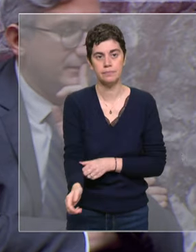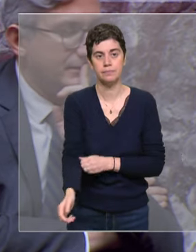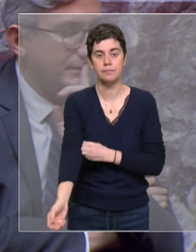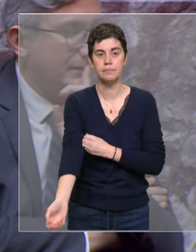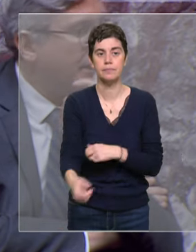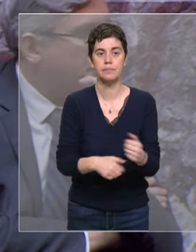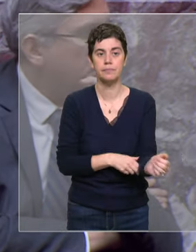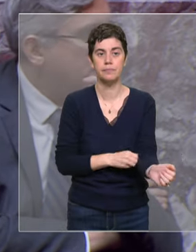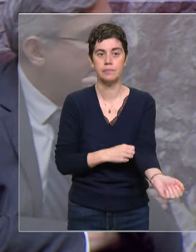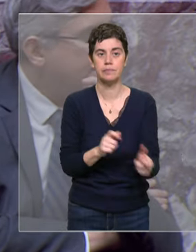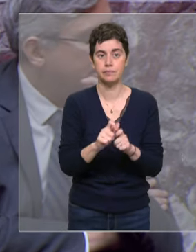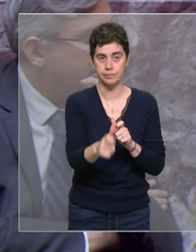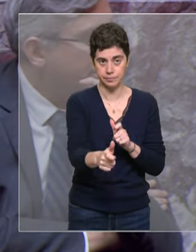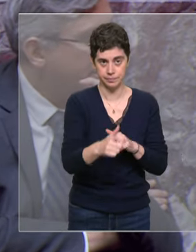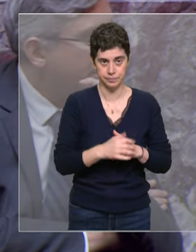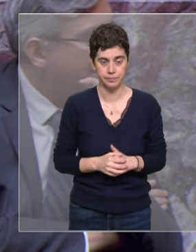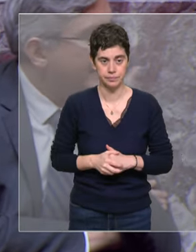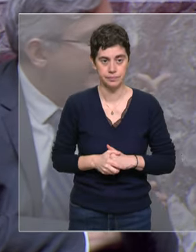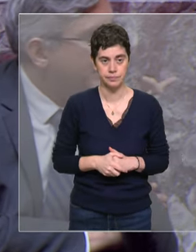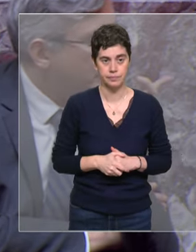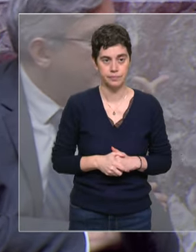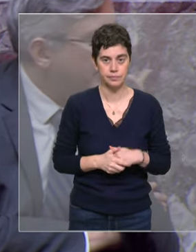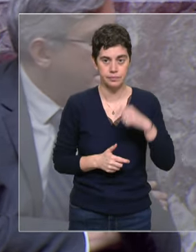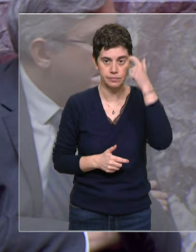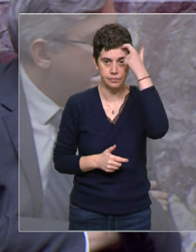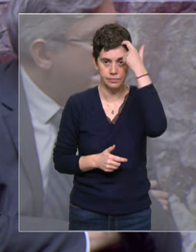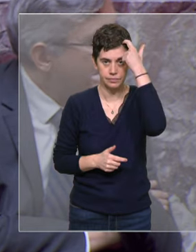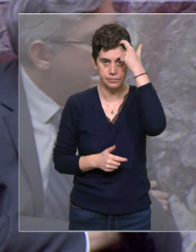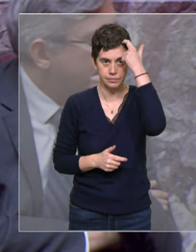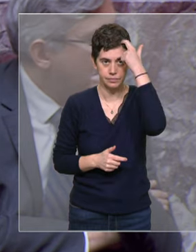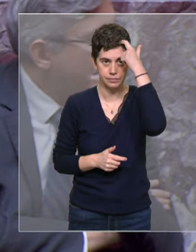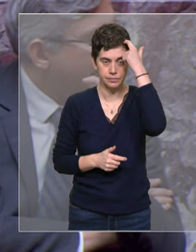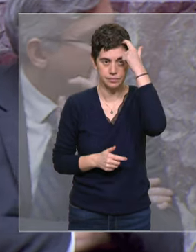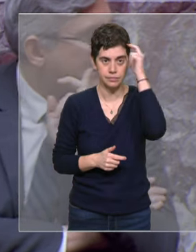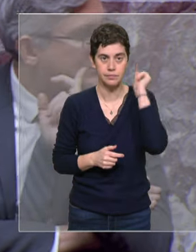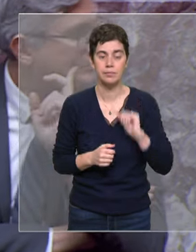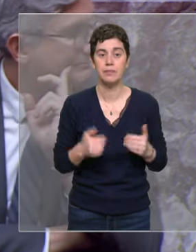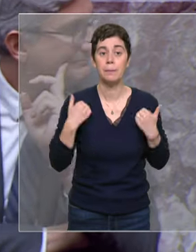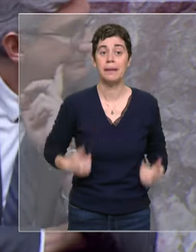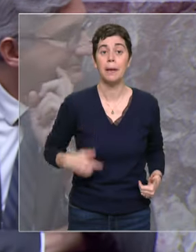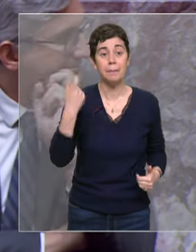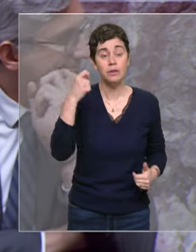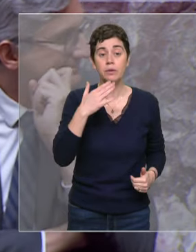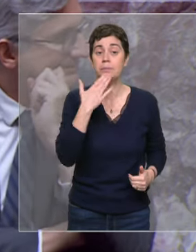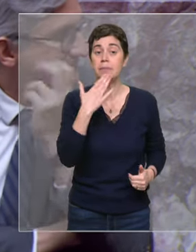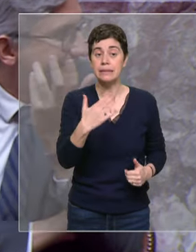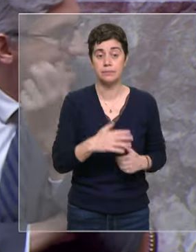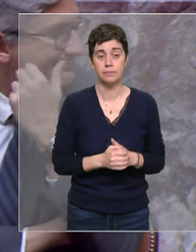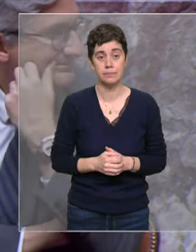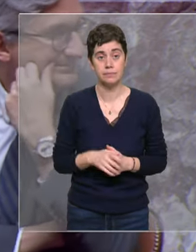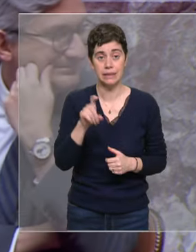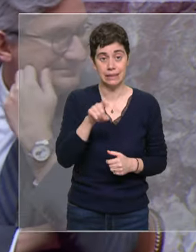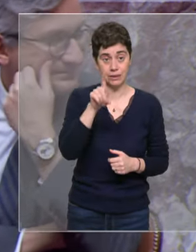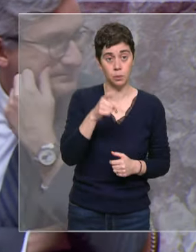La parole est à Monsieur Jean-Pierre Cubertafont pour le groupe démocrate. Madame la Présidente, merci. Ma